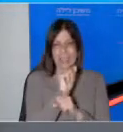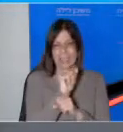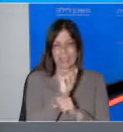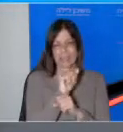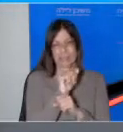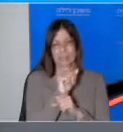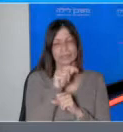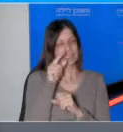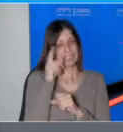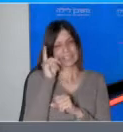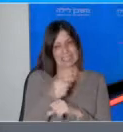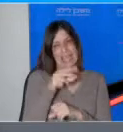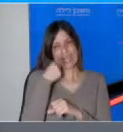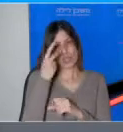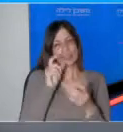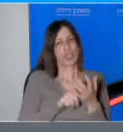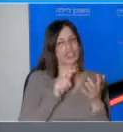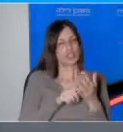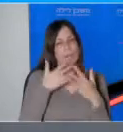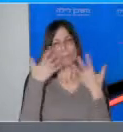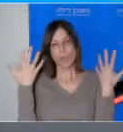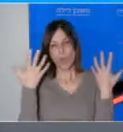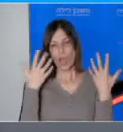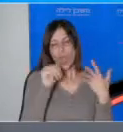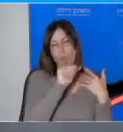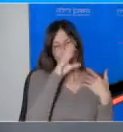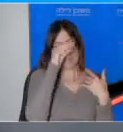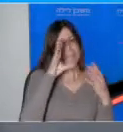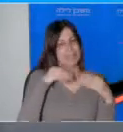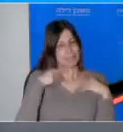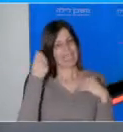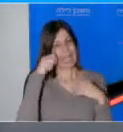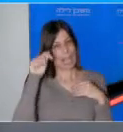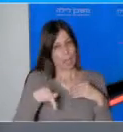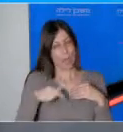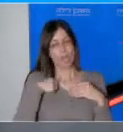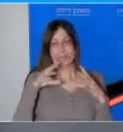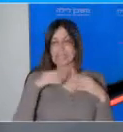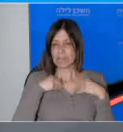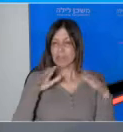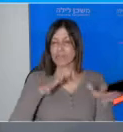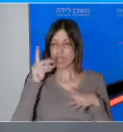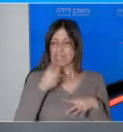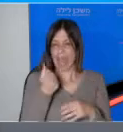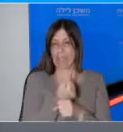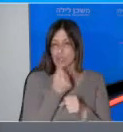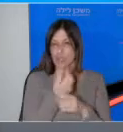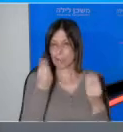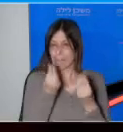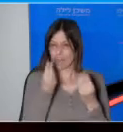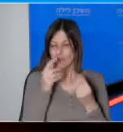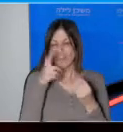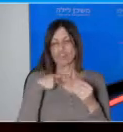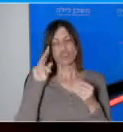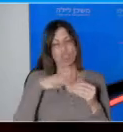אחד העניינים במחאה בכלל, זה שצריכה להיות דרישה מאוד ברורה. עכשיו, אודי מסכים איתי שמאוד יקר פה, ואודי מסכים איתי שהממשלה צריכה לעשות משהו. אבל יש לי